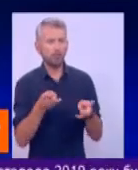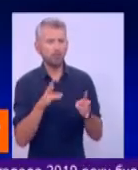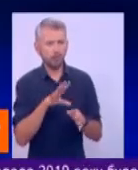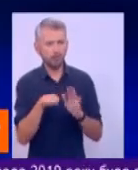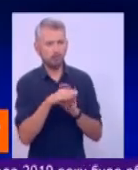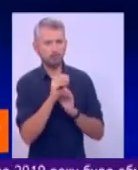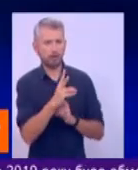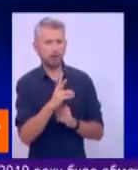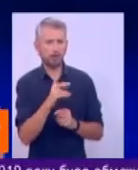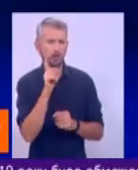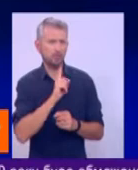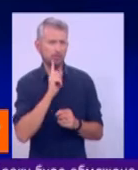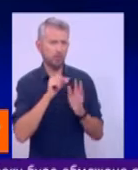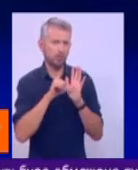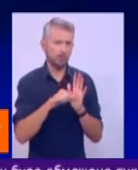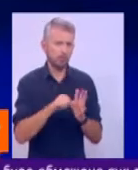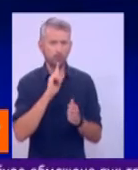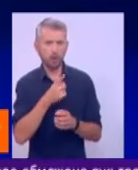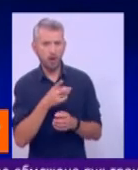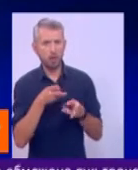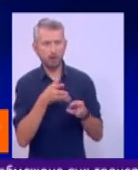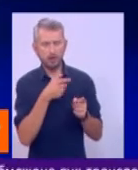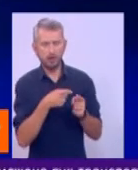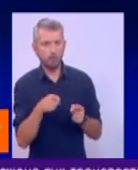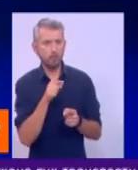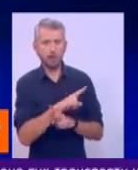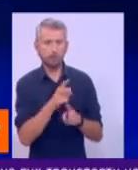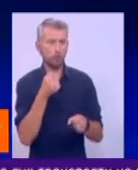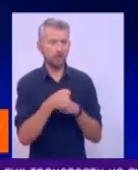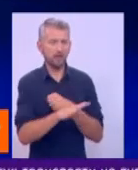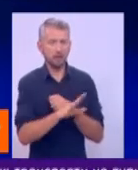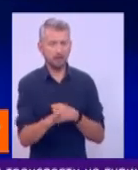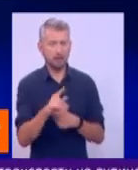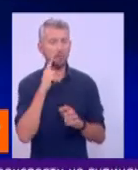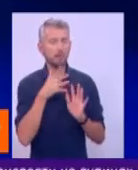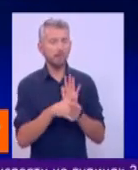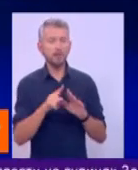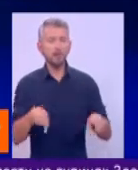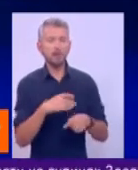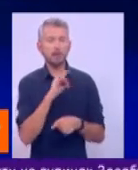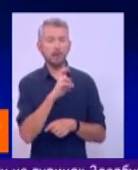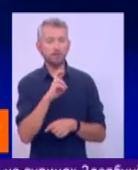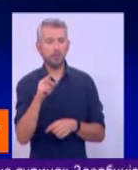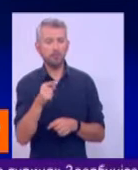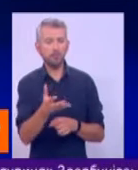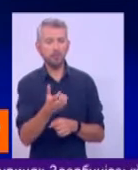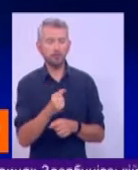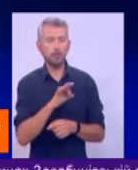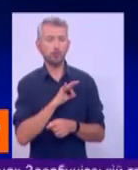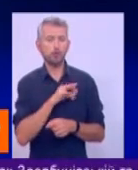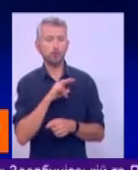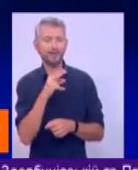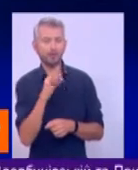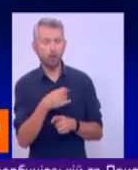ЖЭКе на какой-то полгода, год, на отопительный сезон. Вас никто не заставляет. Поймите, вы создали ОСББ, вы получили юрлицо,